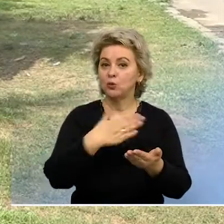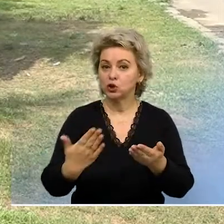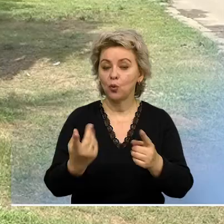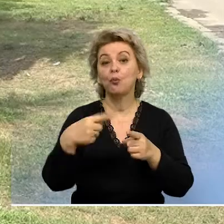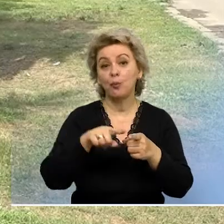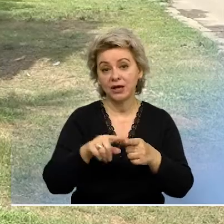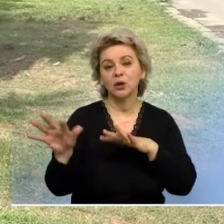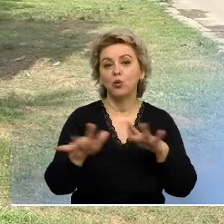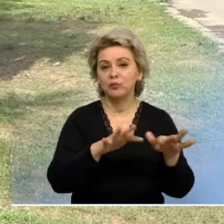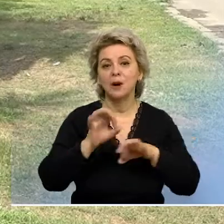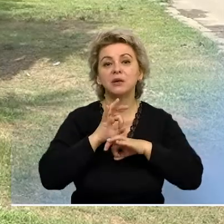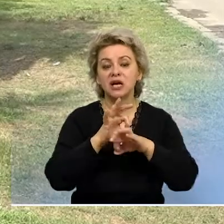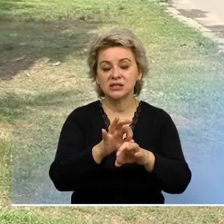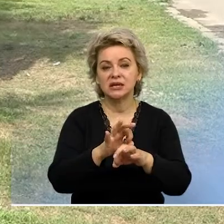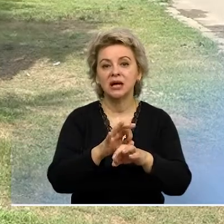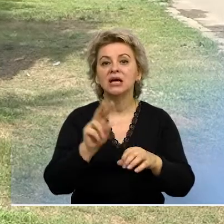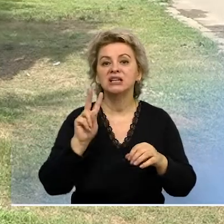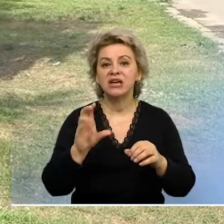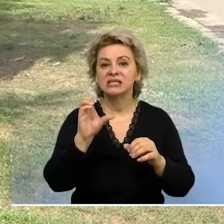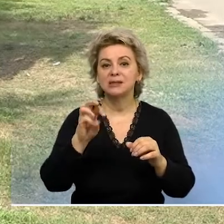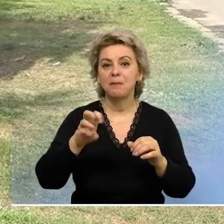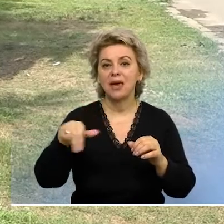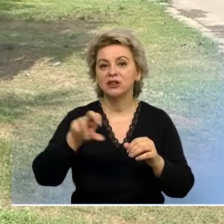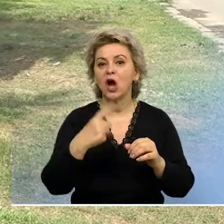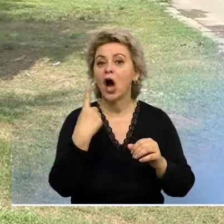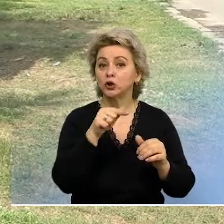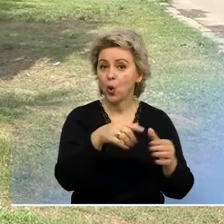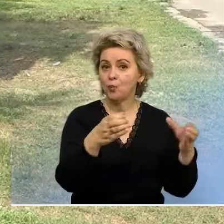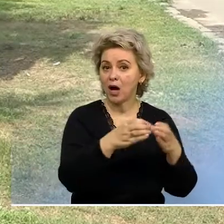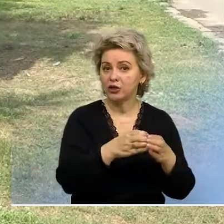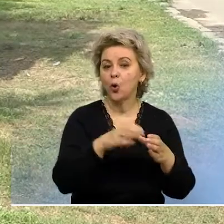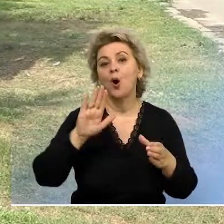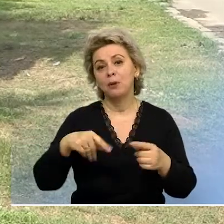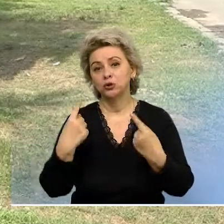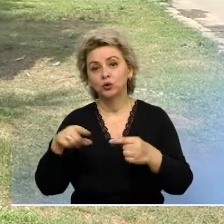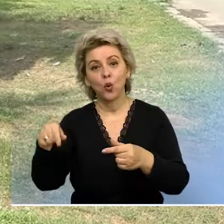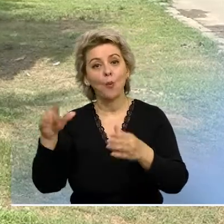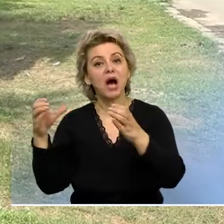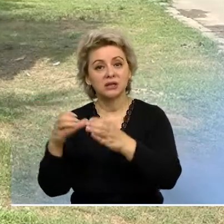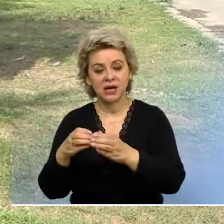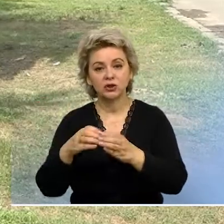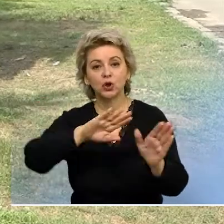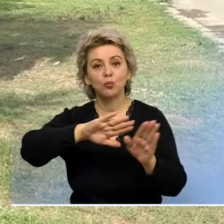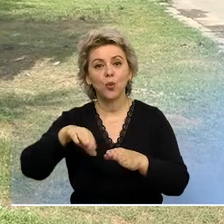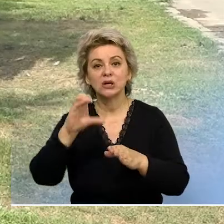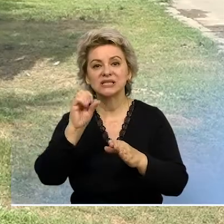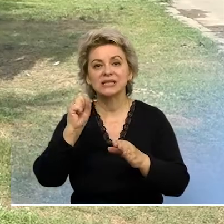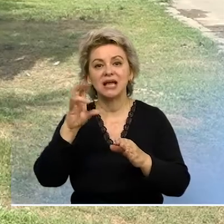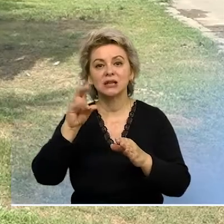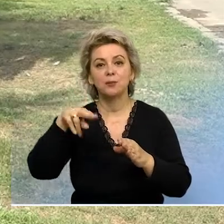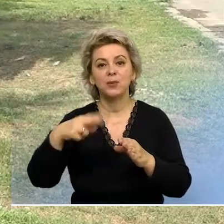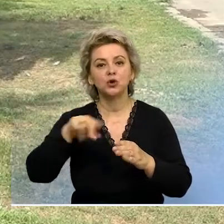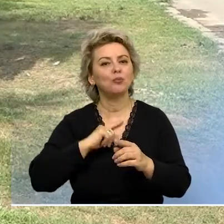Отряды не соединяются между собой, поэтому мероприятия проводятся в две смены. В одном отряде, затем в другом